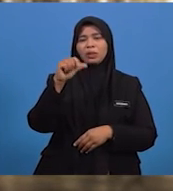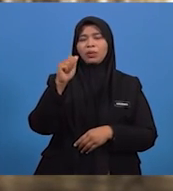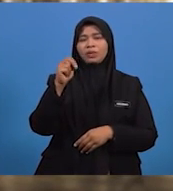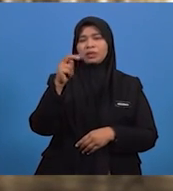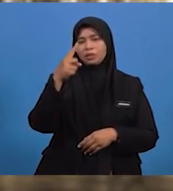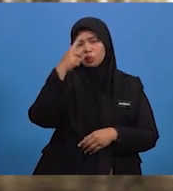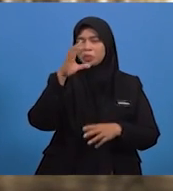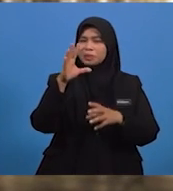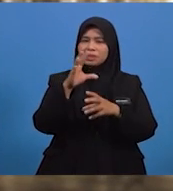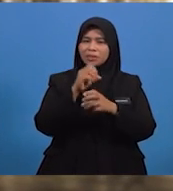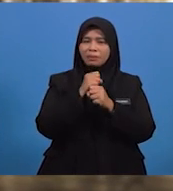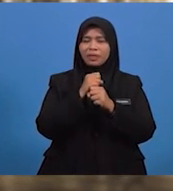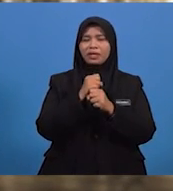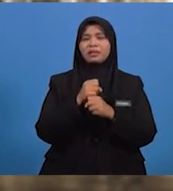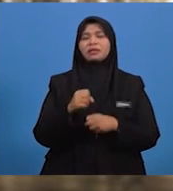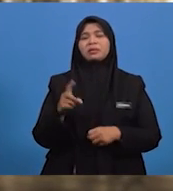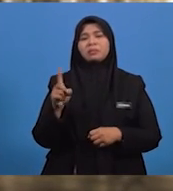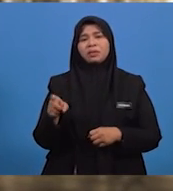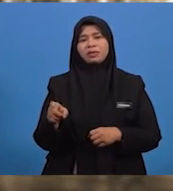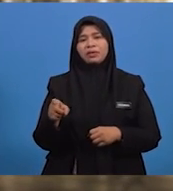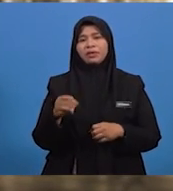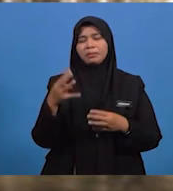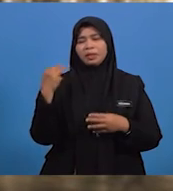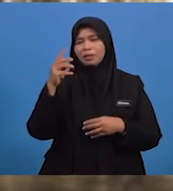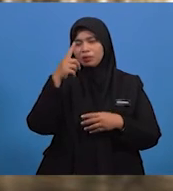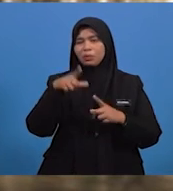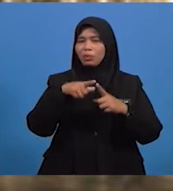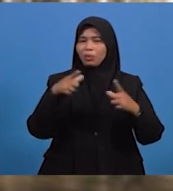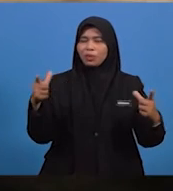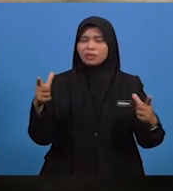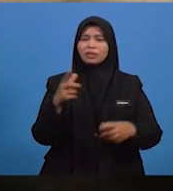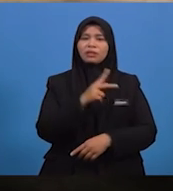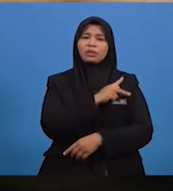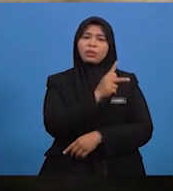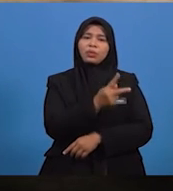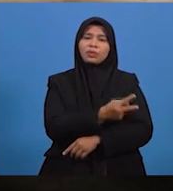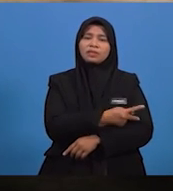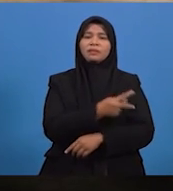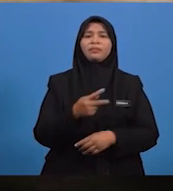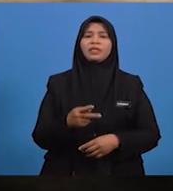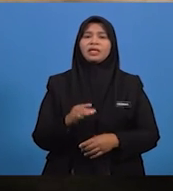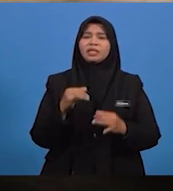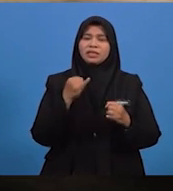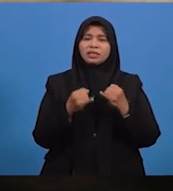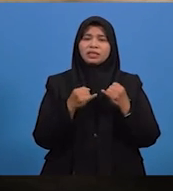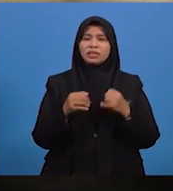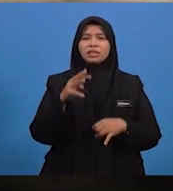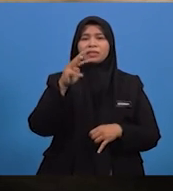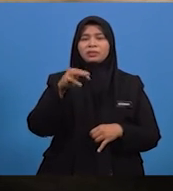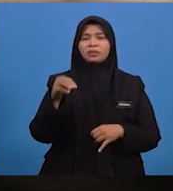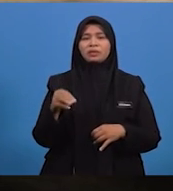mencapai hasrat mereka untuk meluaskan kuasa. Jika murid-murid masih